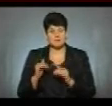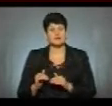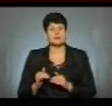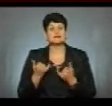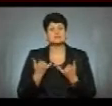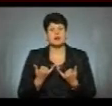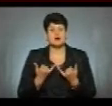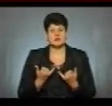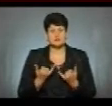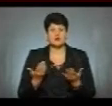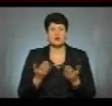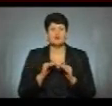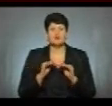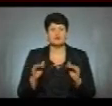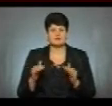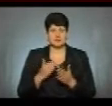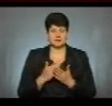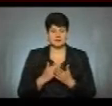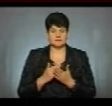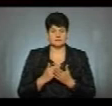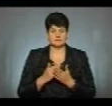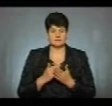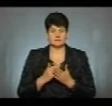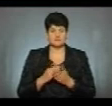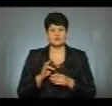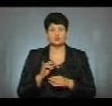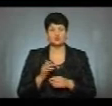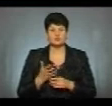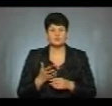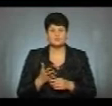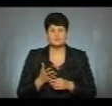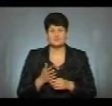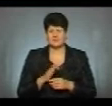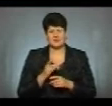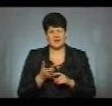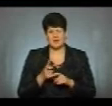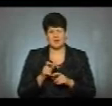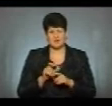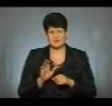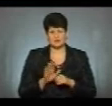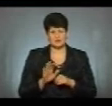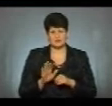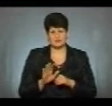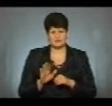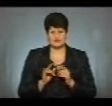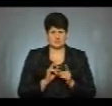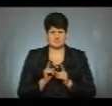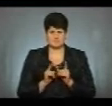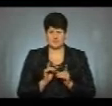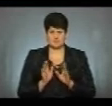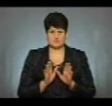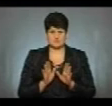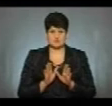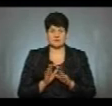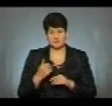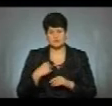він зараз, на якому рівні знаходиться і яка тенденція? Незначно, скажімо так, змінюється. Тобто